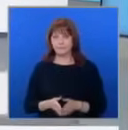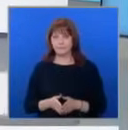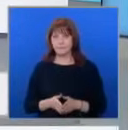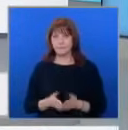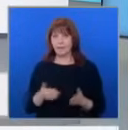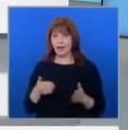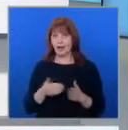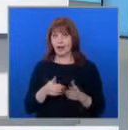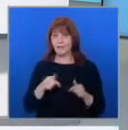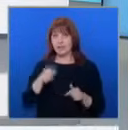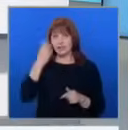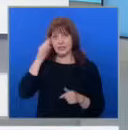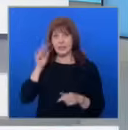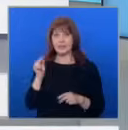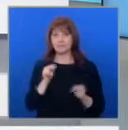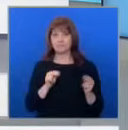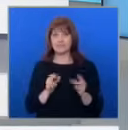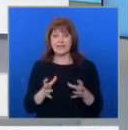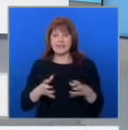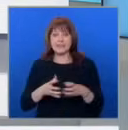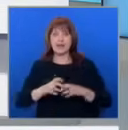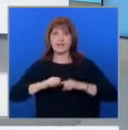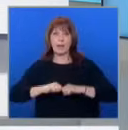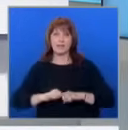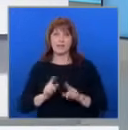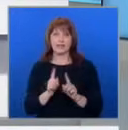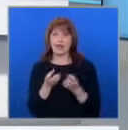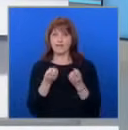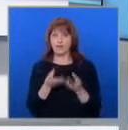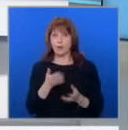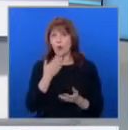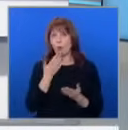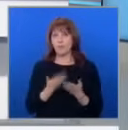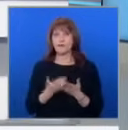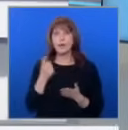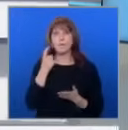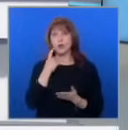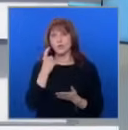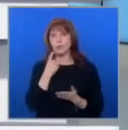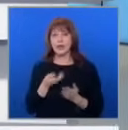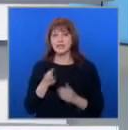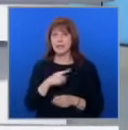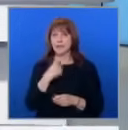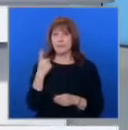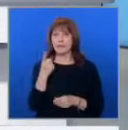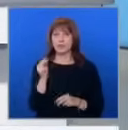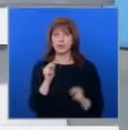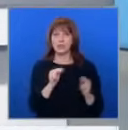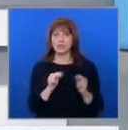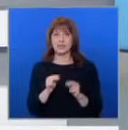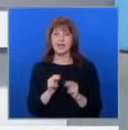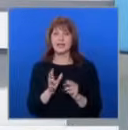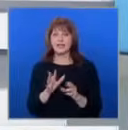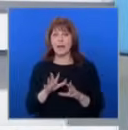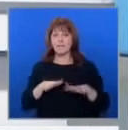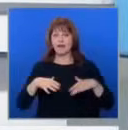Към днешна дата съставянето на кабинет е невъзможно, обяви лидерът на ГЕРБ Бойко Борисов след първото заседание на парламентарната